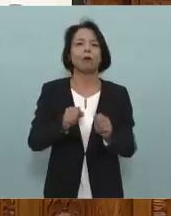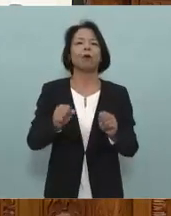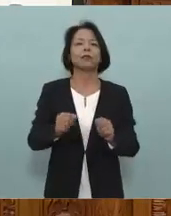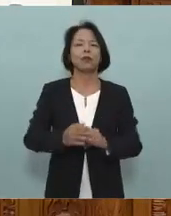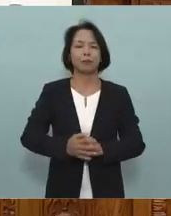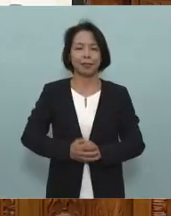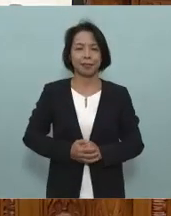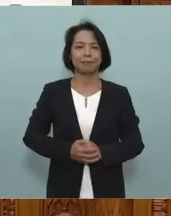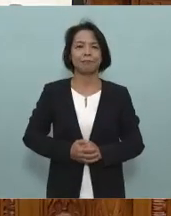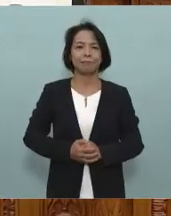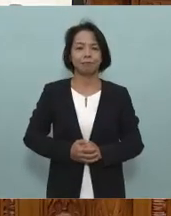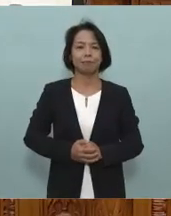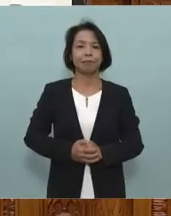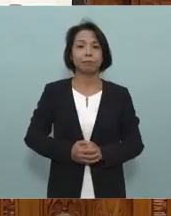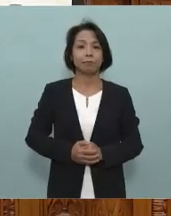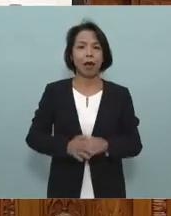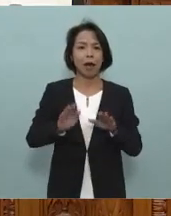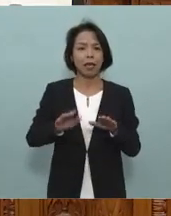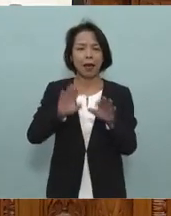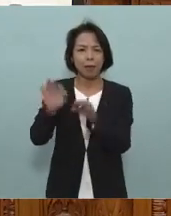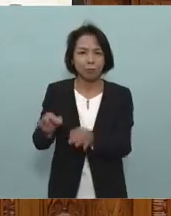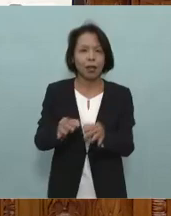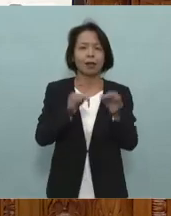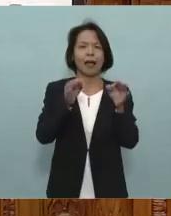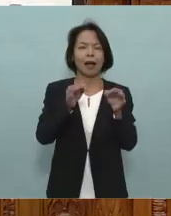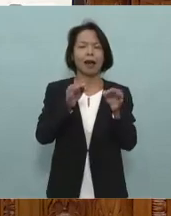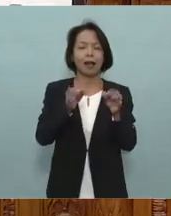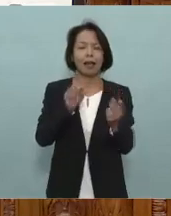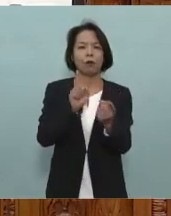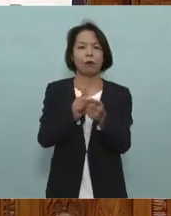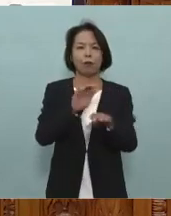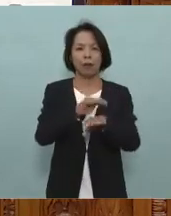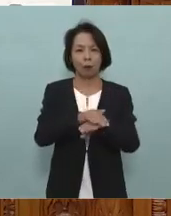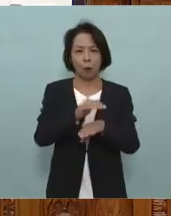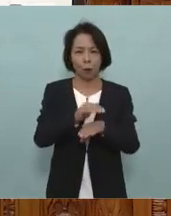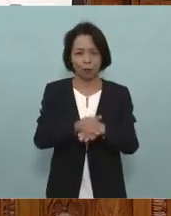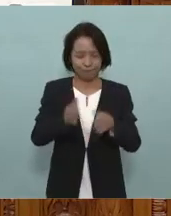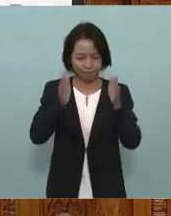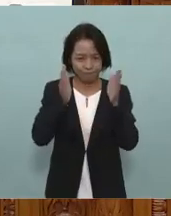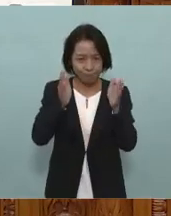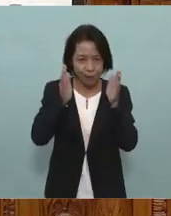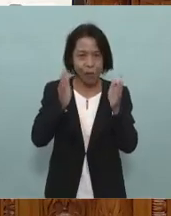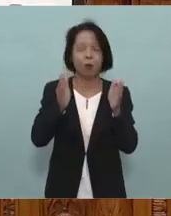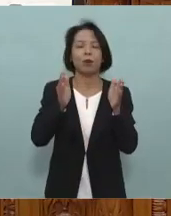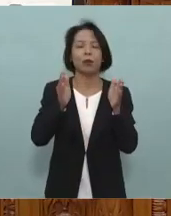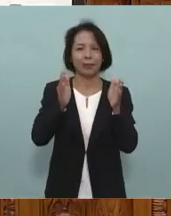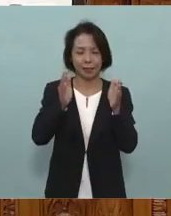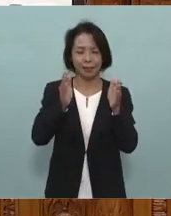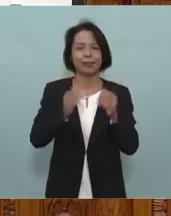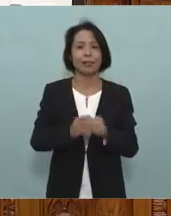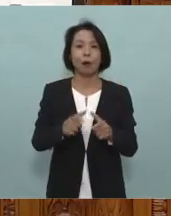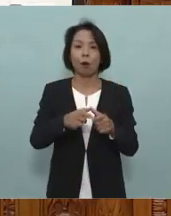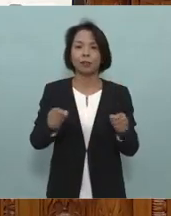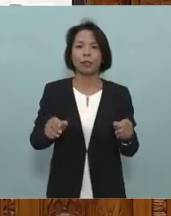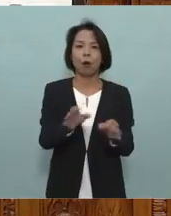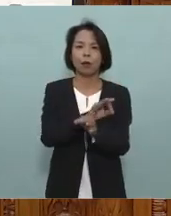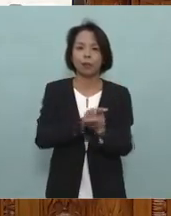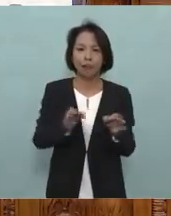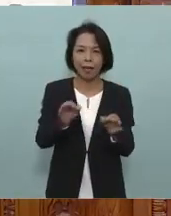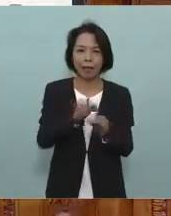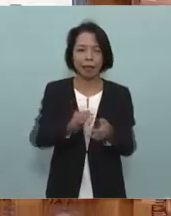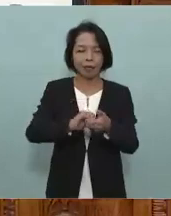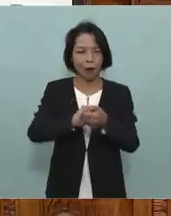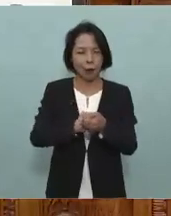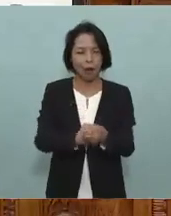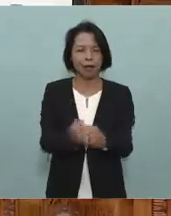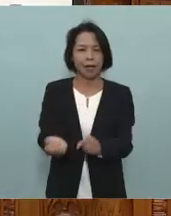ます足元の物価高への対応に全力を持ってあたり日本経済を